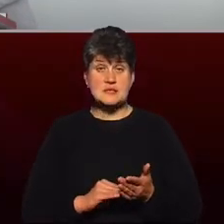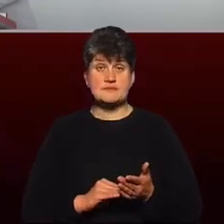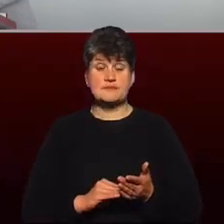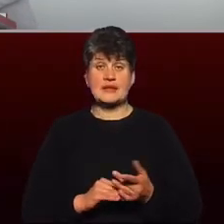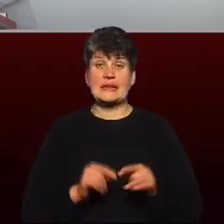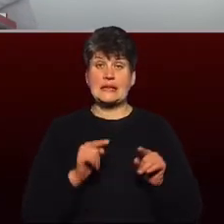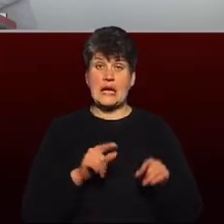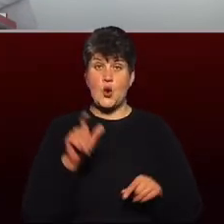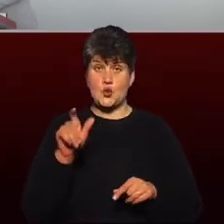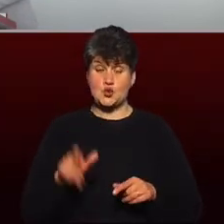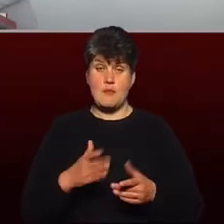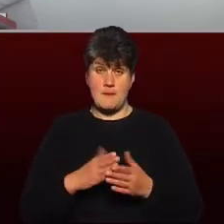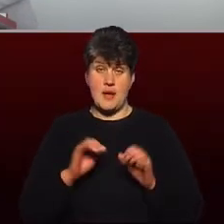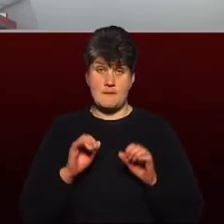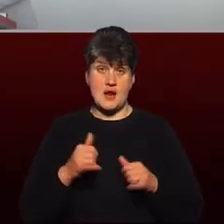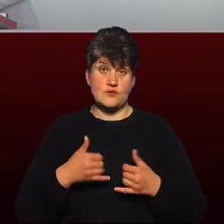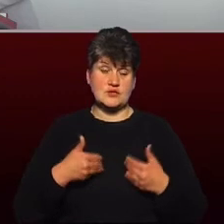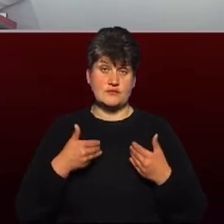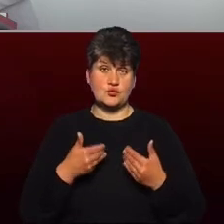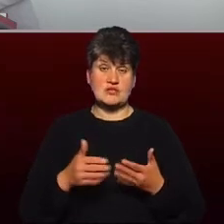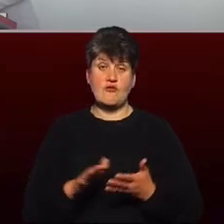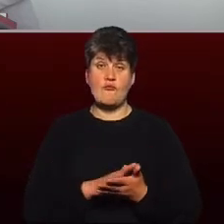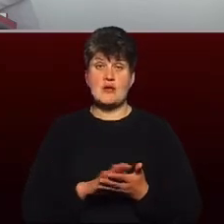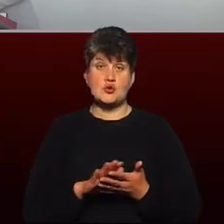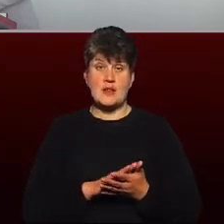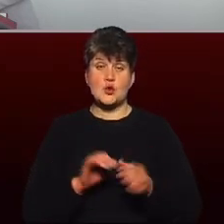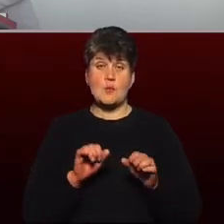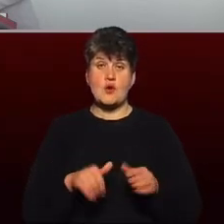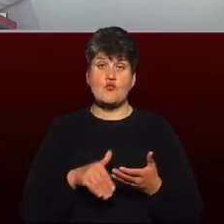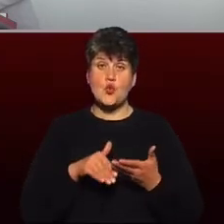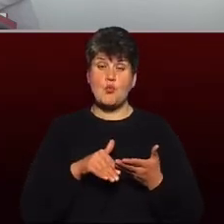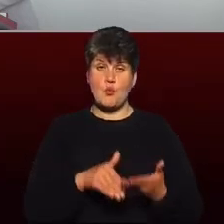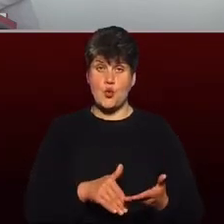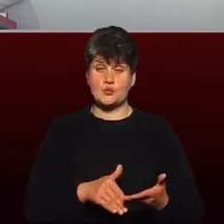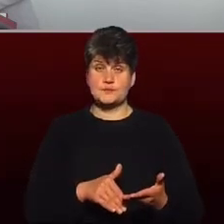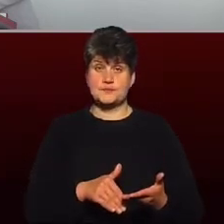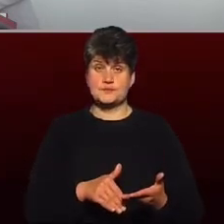має право звернутися за допомогою в безоплатну правову допомогу.